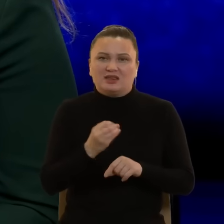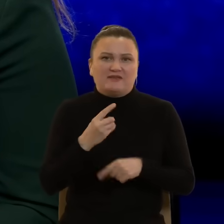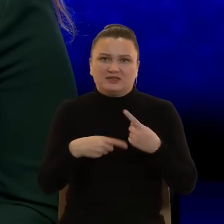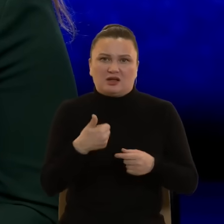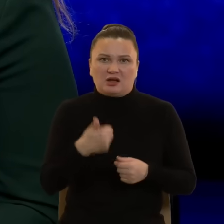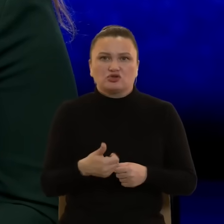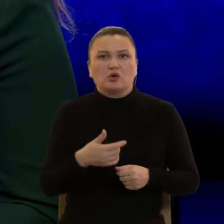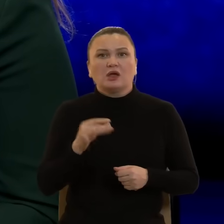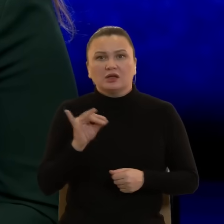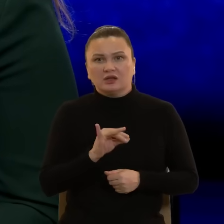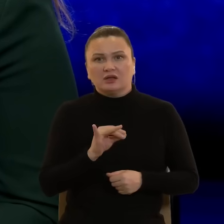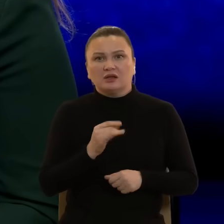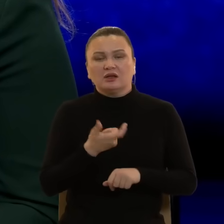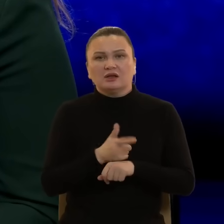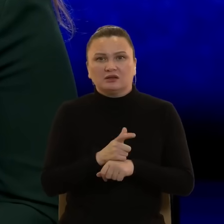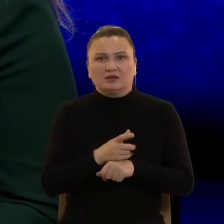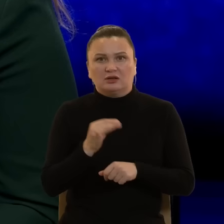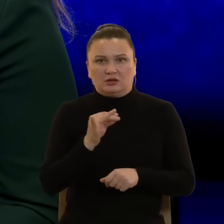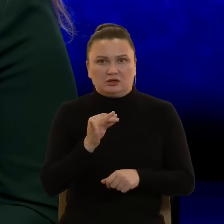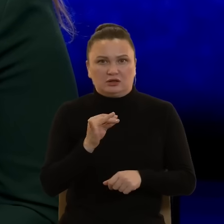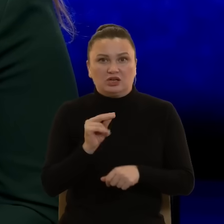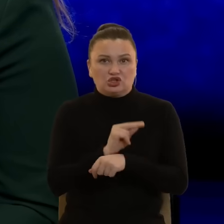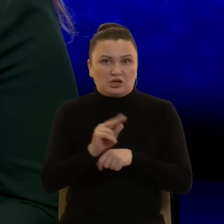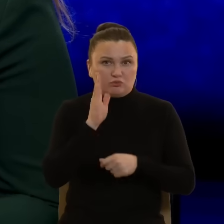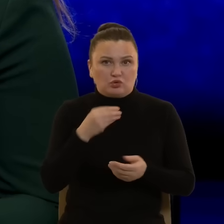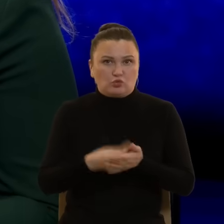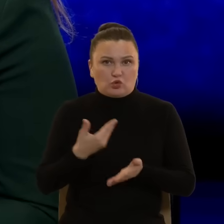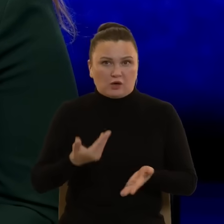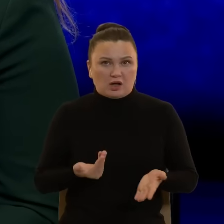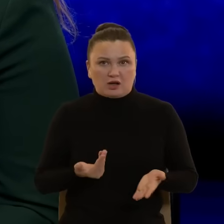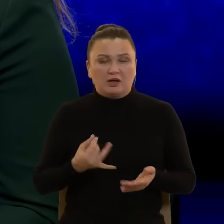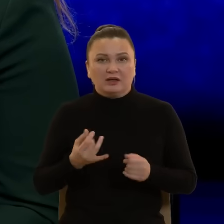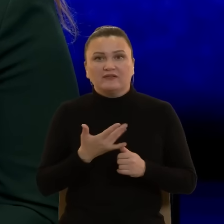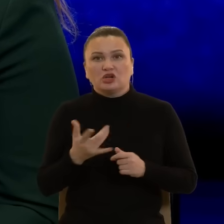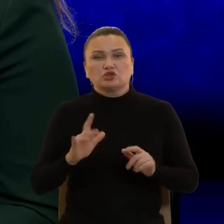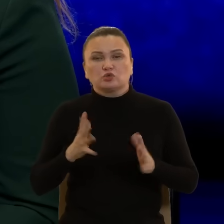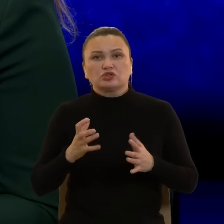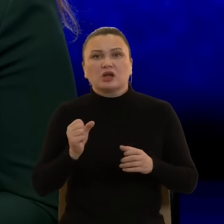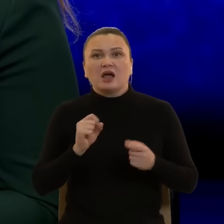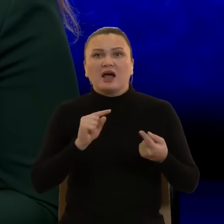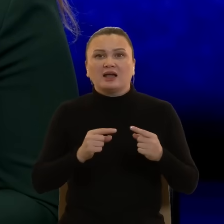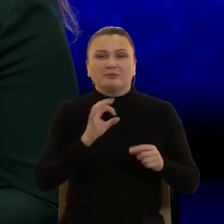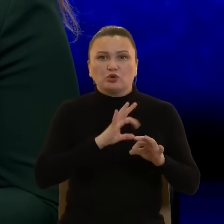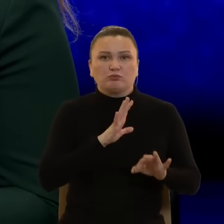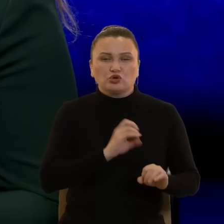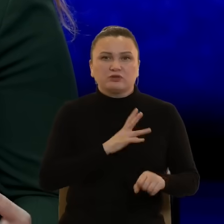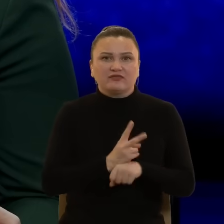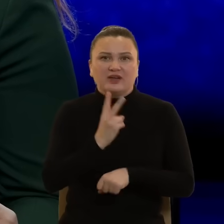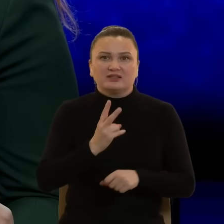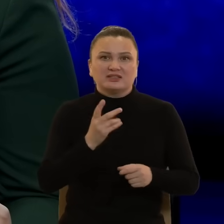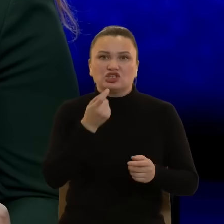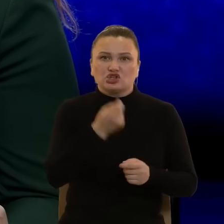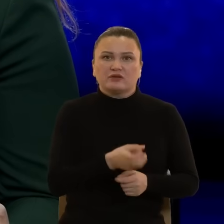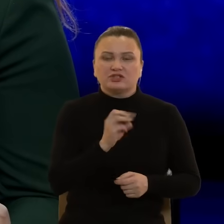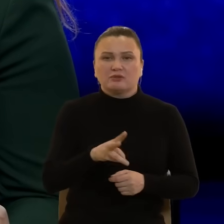это еще и значительно удорожает лечение. И в некоторых случаях получается, что антибиотик может быть в два раза дешевле, чем